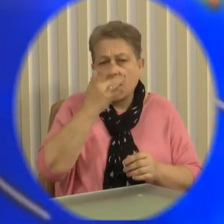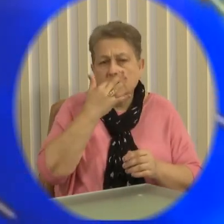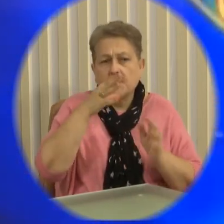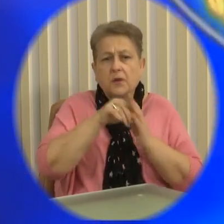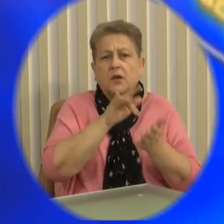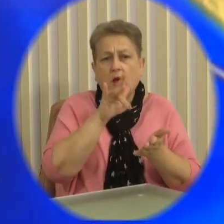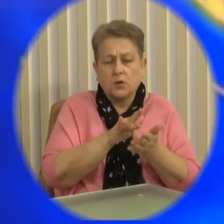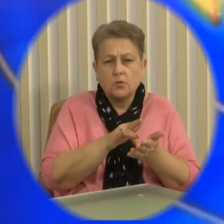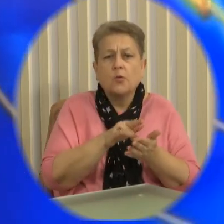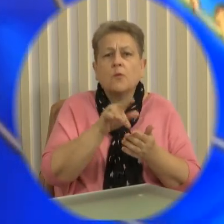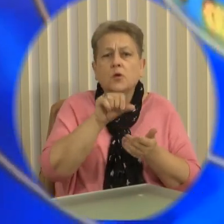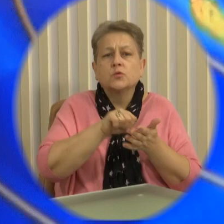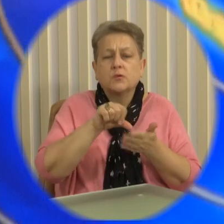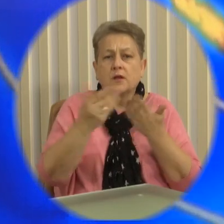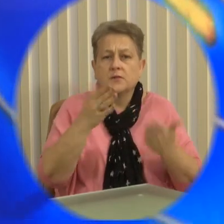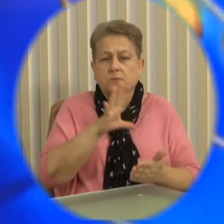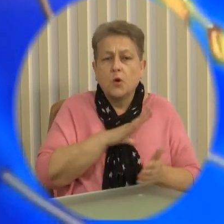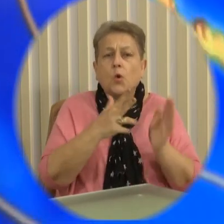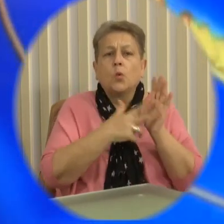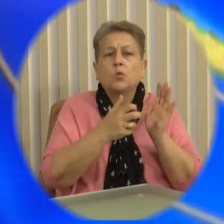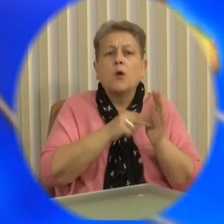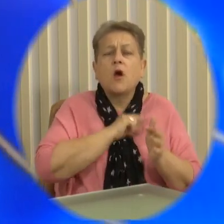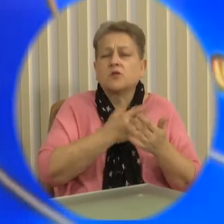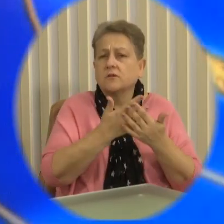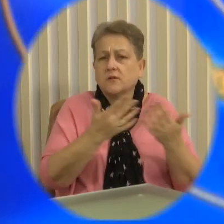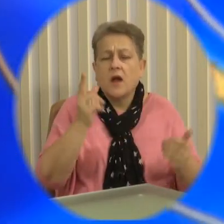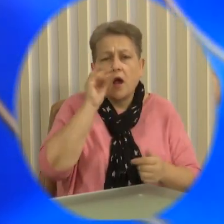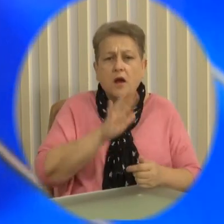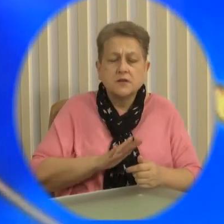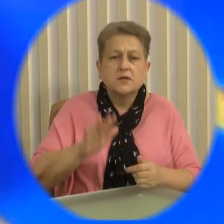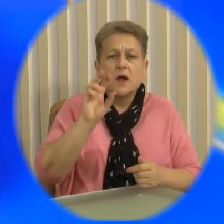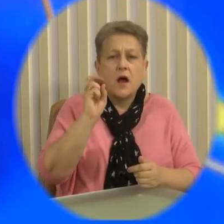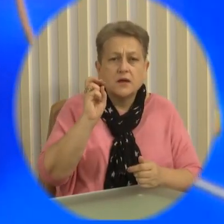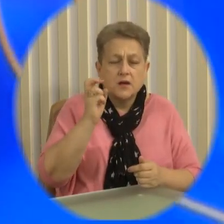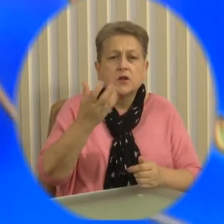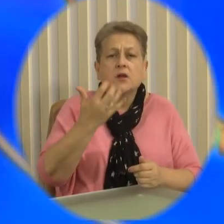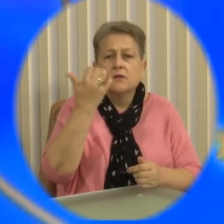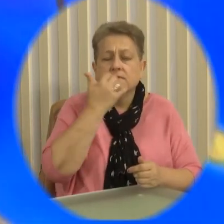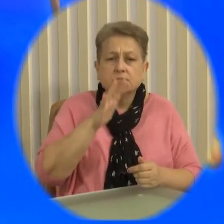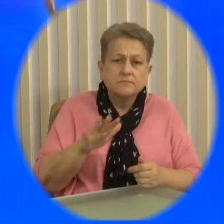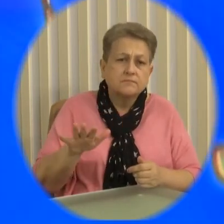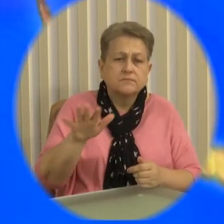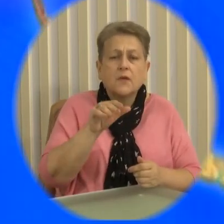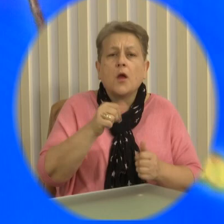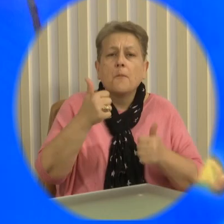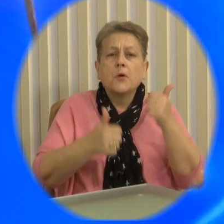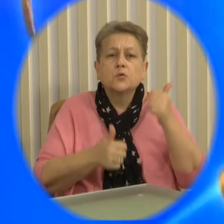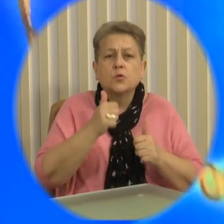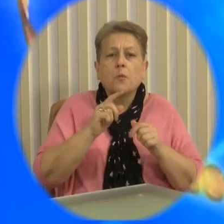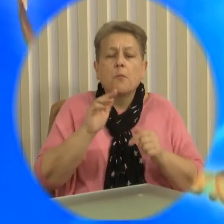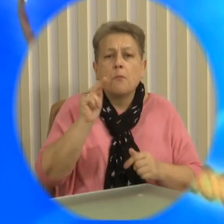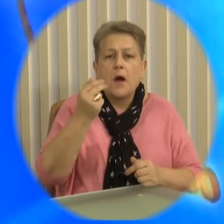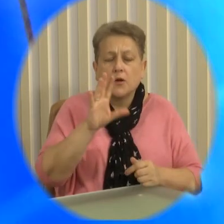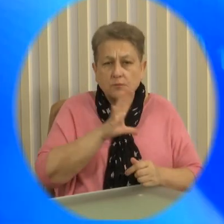հետ համատեղ։ Ցուցահանդեսին ներկայացվել է 800 աշխատանք Հայաստանից, Արցախից և Սփյուռքից։ Նշենք, որ մրցույթ փառատոնի